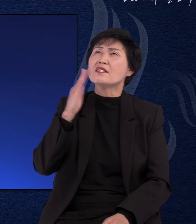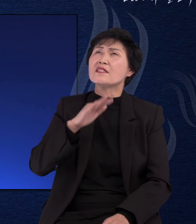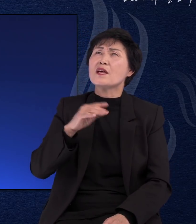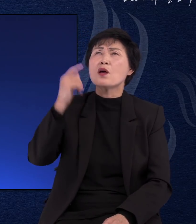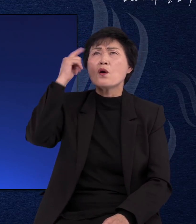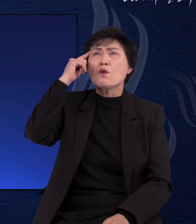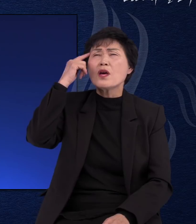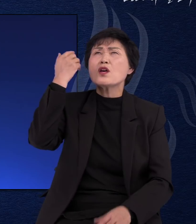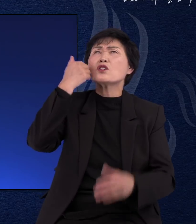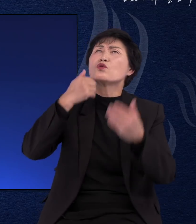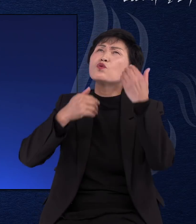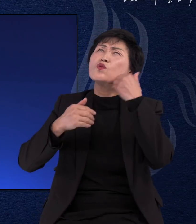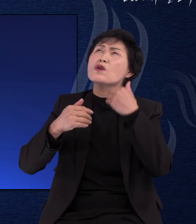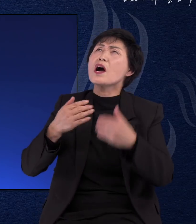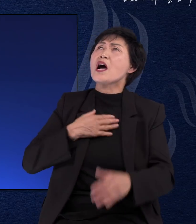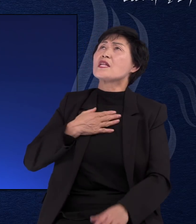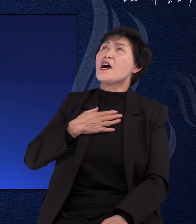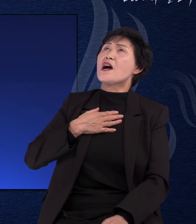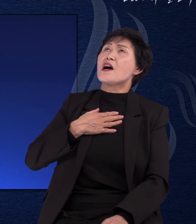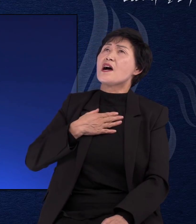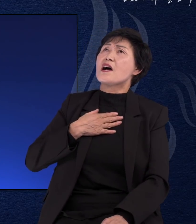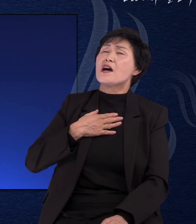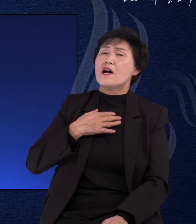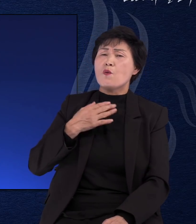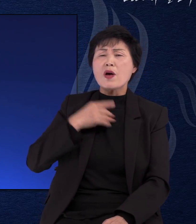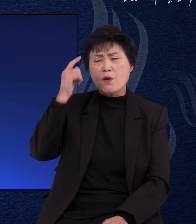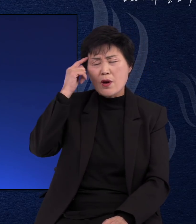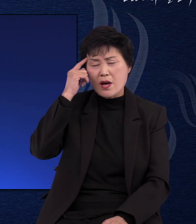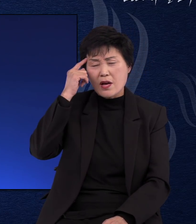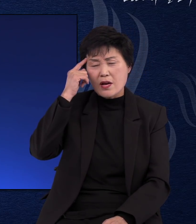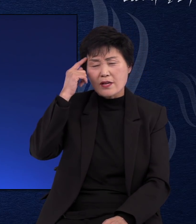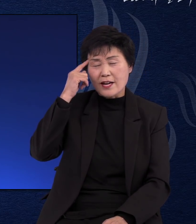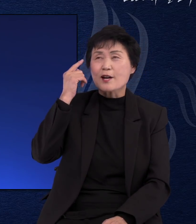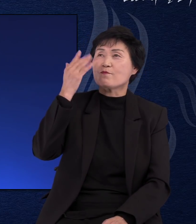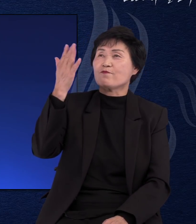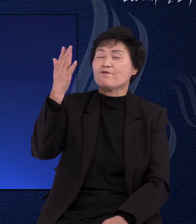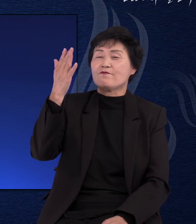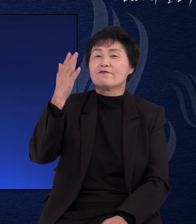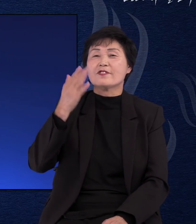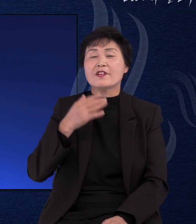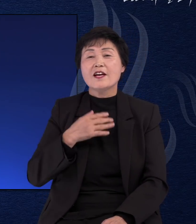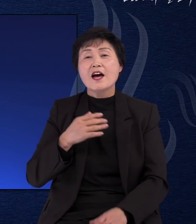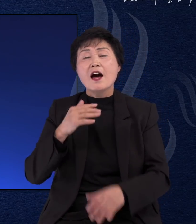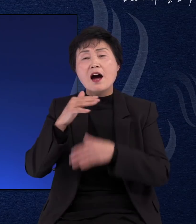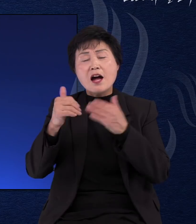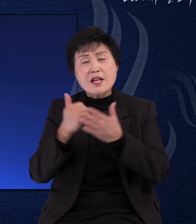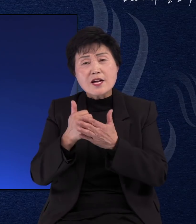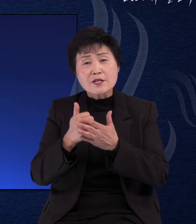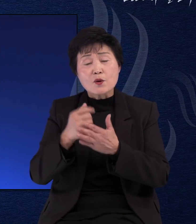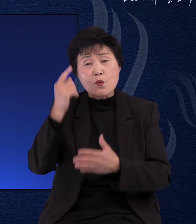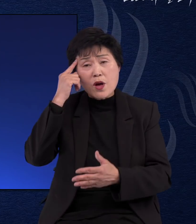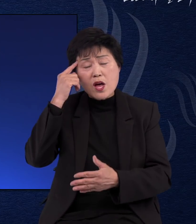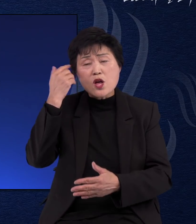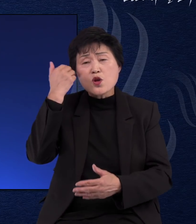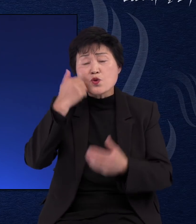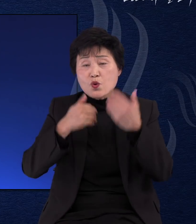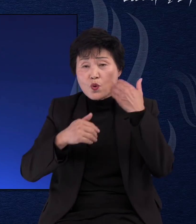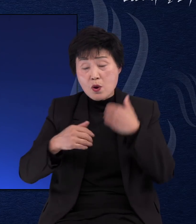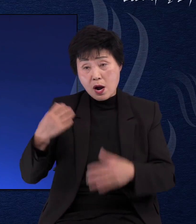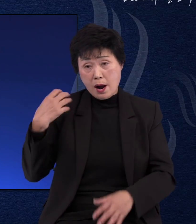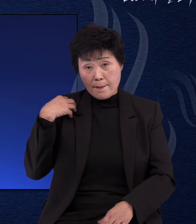저라고 생각하셨습니까? 제 질문은 그거였죠. 왜 그 누군가가 저라고 생각하셨습니까?